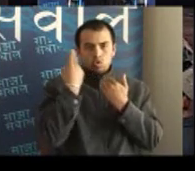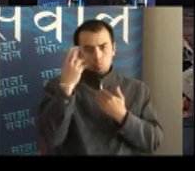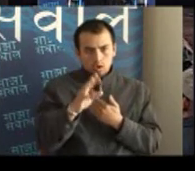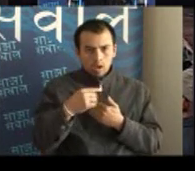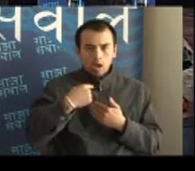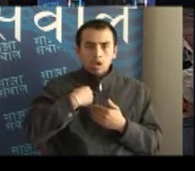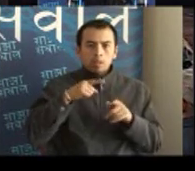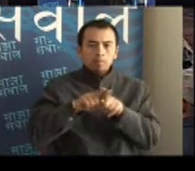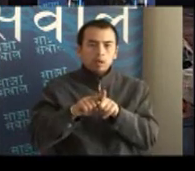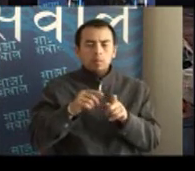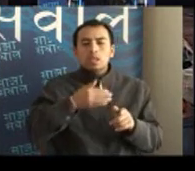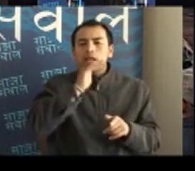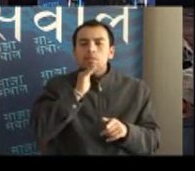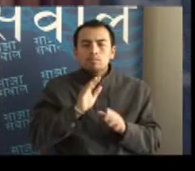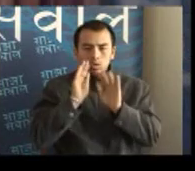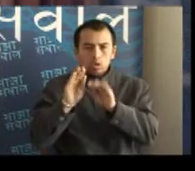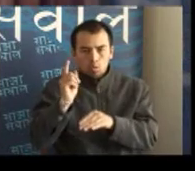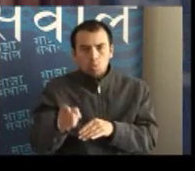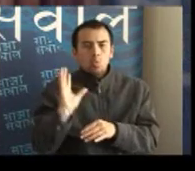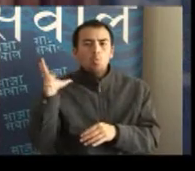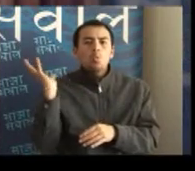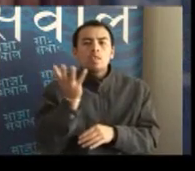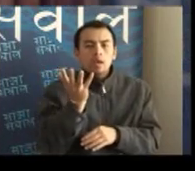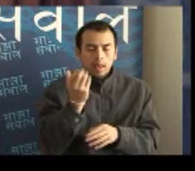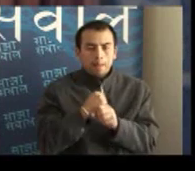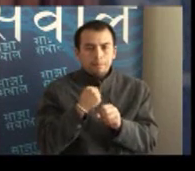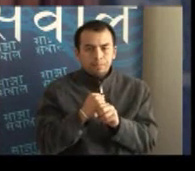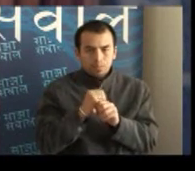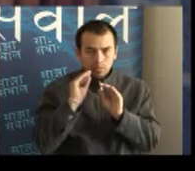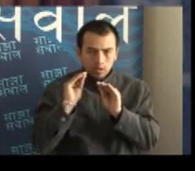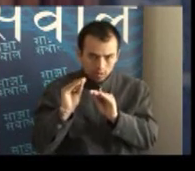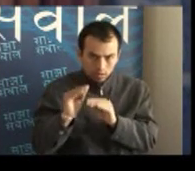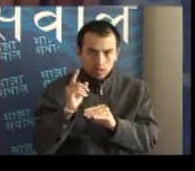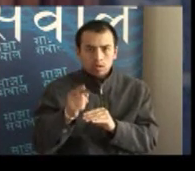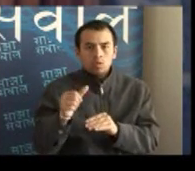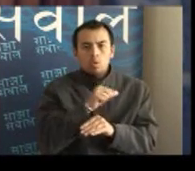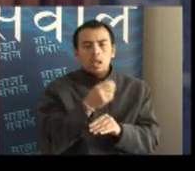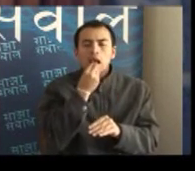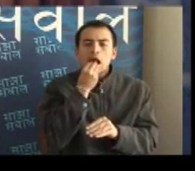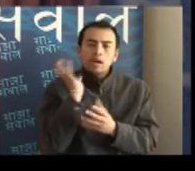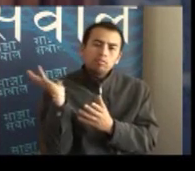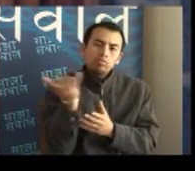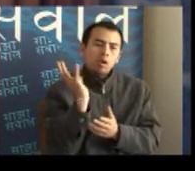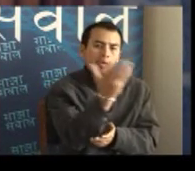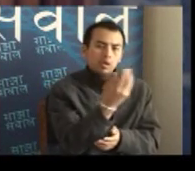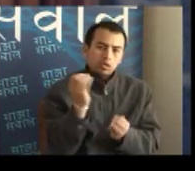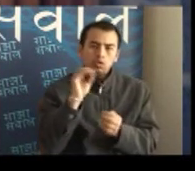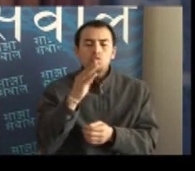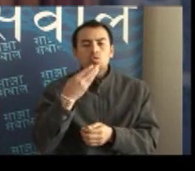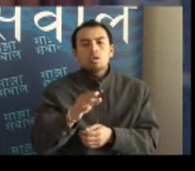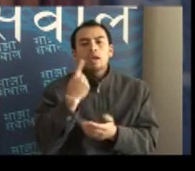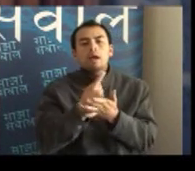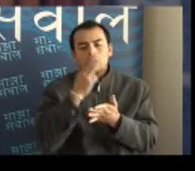नै आफू उहाँहरूलाई मैले ट्रेनिङ दिएको हुँ, वेटर स्टोवार्ड पदमा उहाँहरूलाई राखेर उहाँहरूले खाना सर्भिस गर्नुहुन्छ, ताकि अहिले काठमाडौँमा